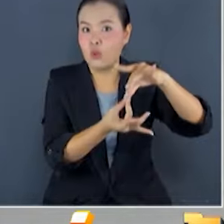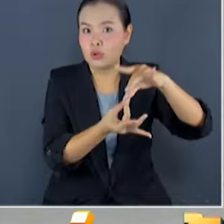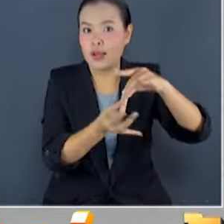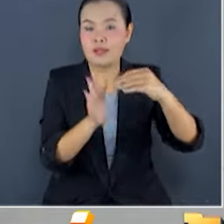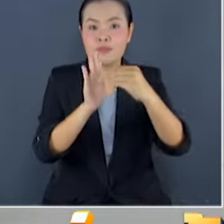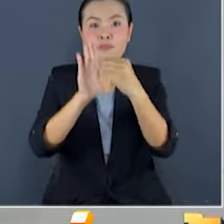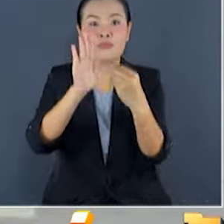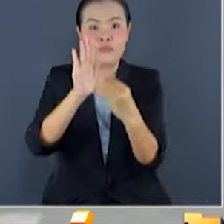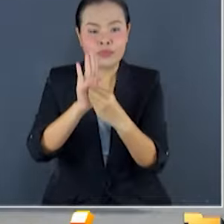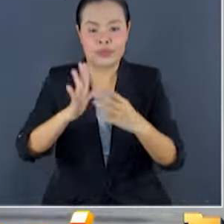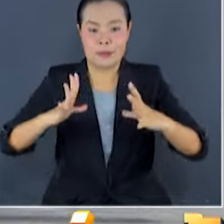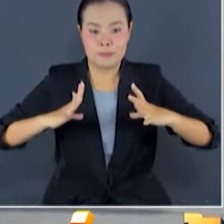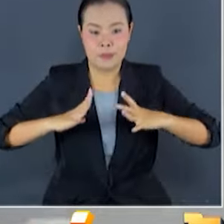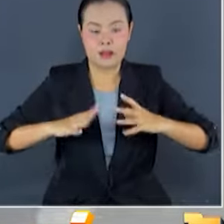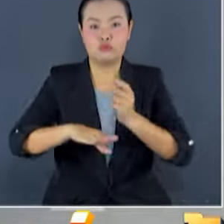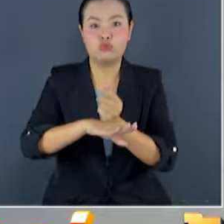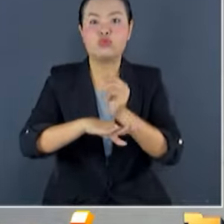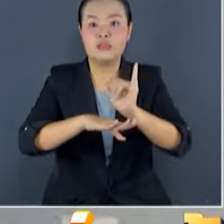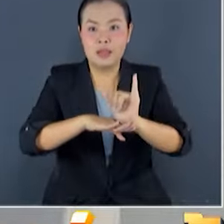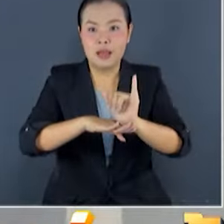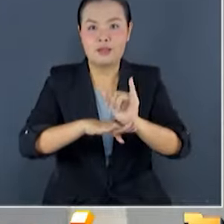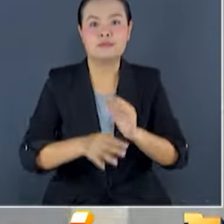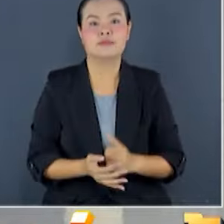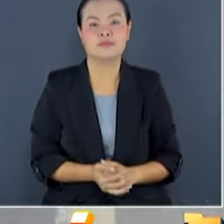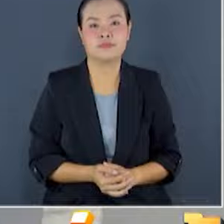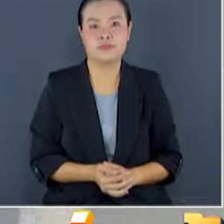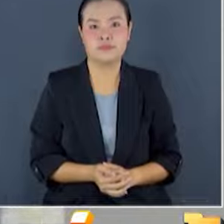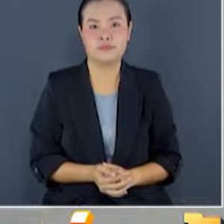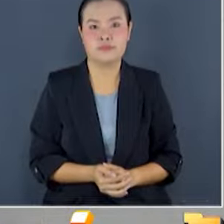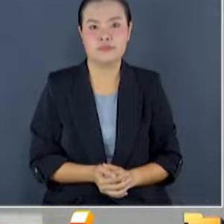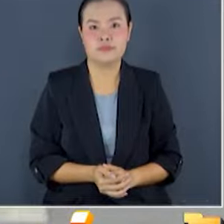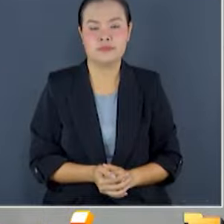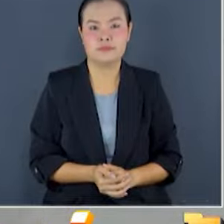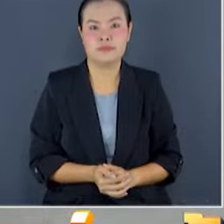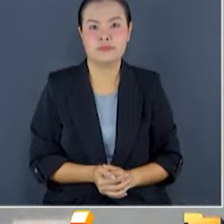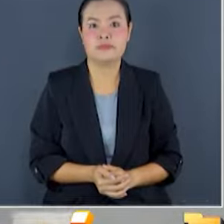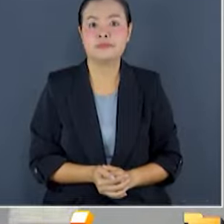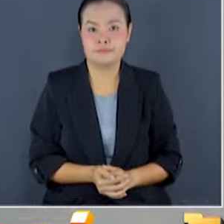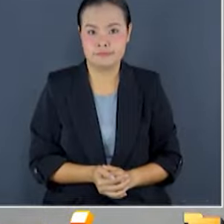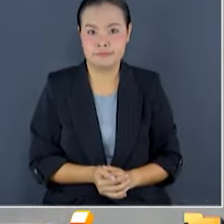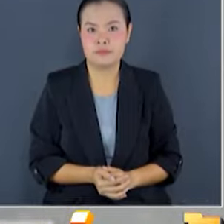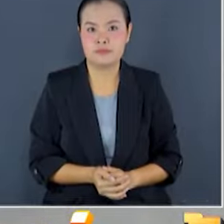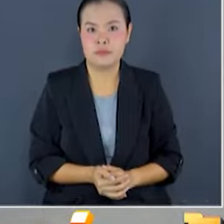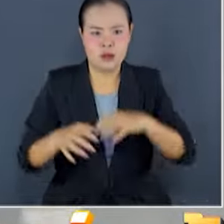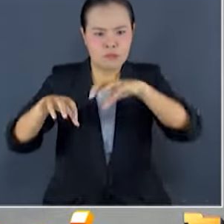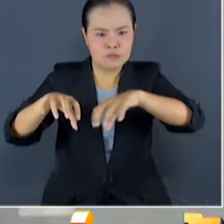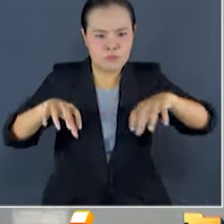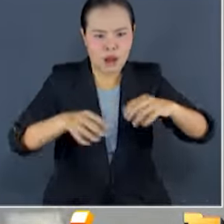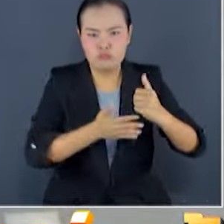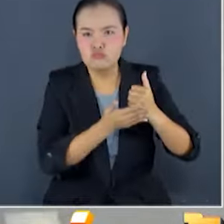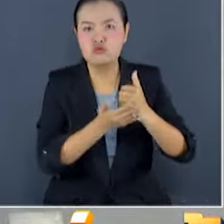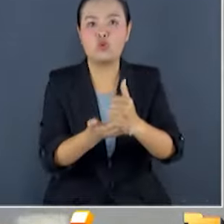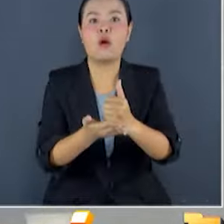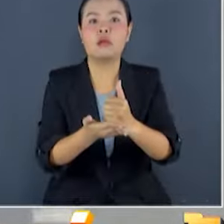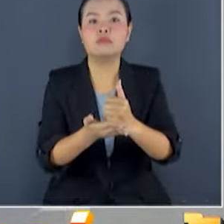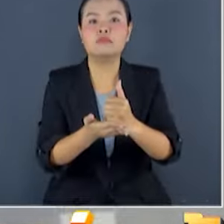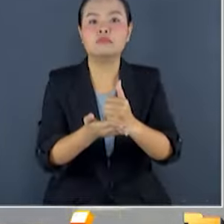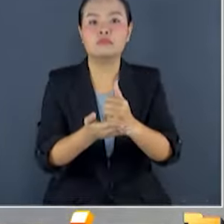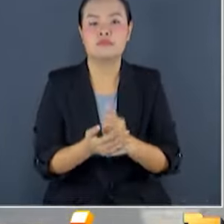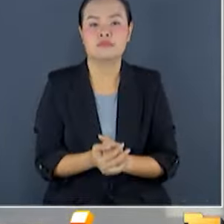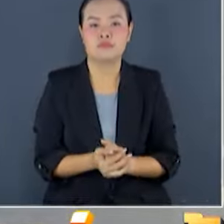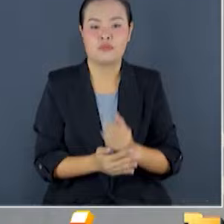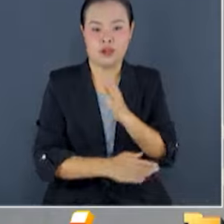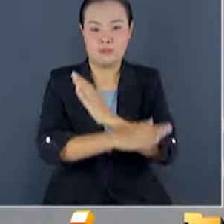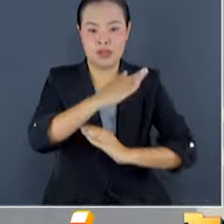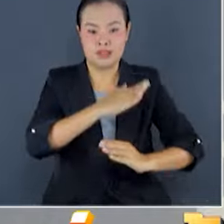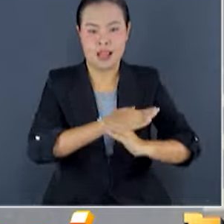มาหยุดที่ตอนนี้ที่พระนครศรีอยุธยาปรากฏคุณผู้ชมฮะล่าสุดหลายหน่วยงานเข้าให้การช่วยเหลือเพราะว่าตัวนายมณฑลเนี่ย